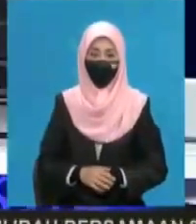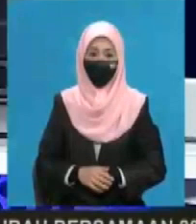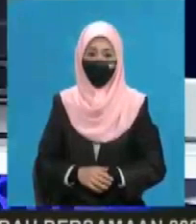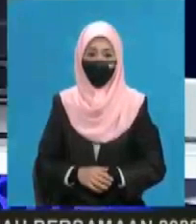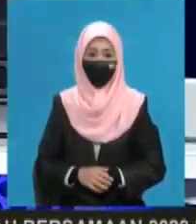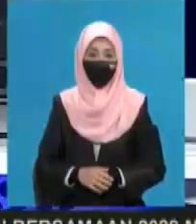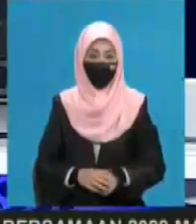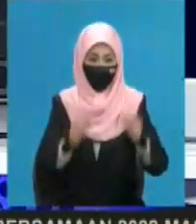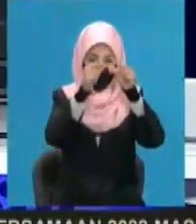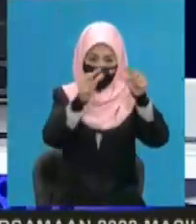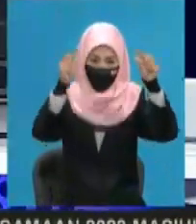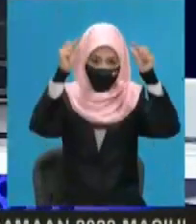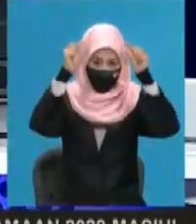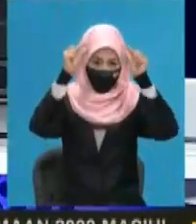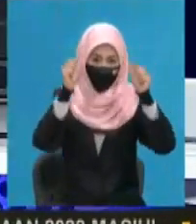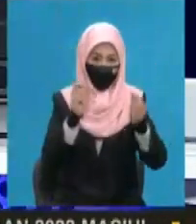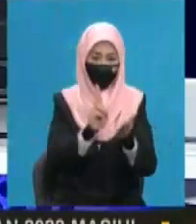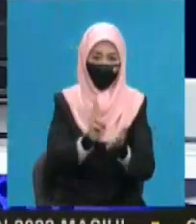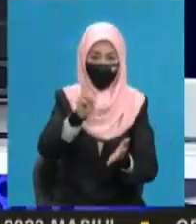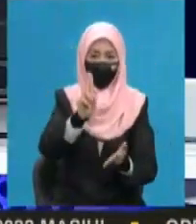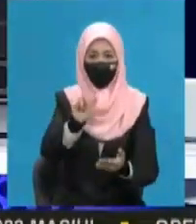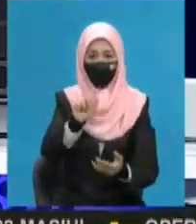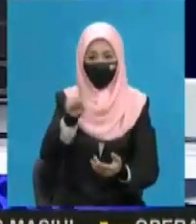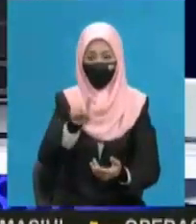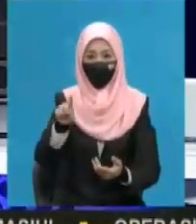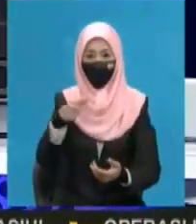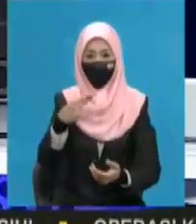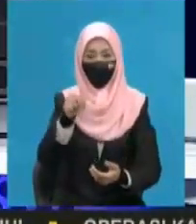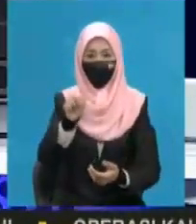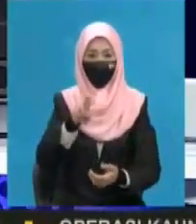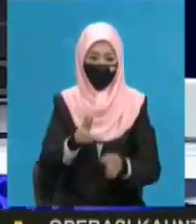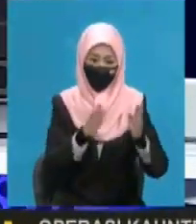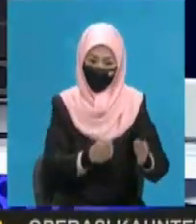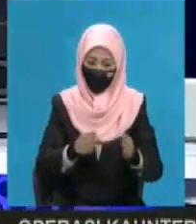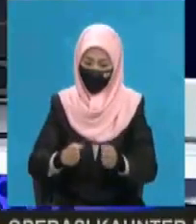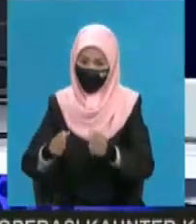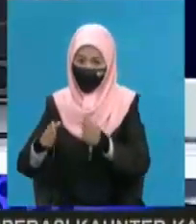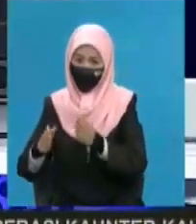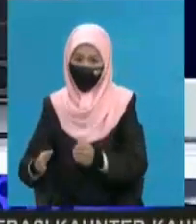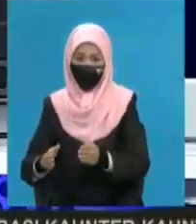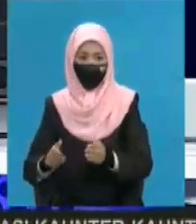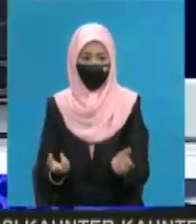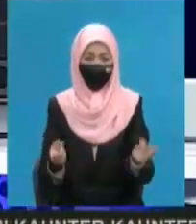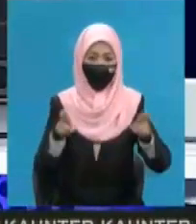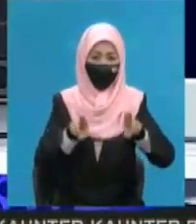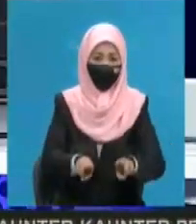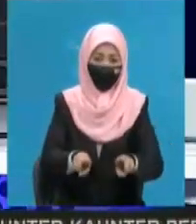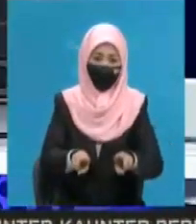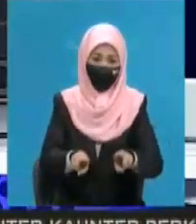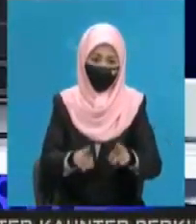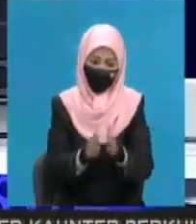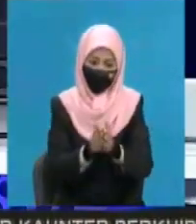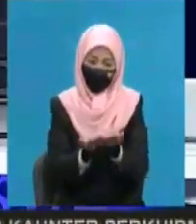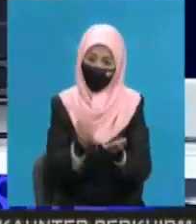Hai graduan graduan Universiti al-azhar merupakan penyusun draf kontrak yang bertanggung jawab dalam menyusun Prof